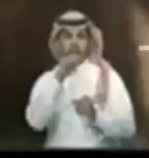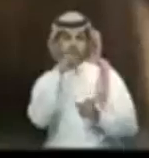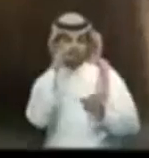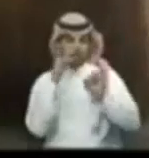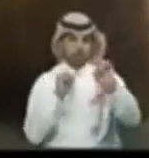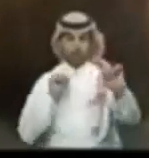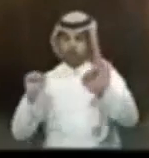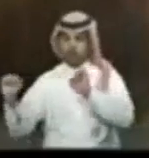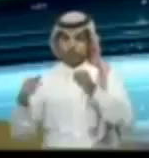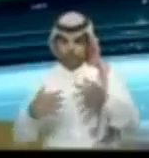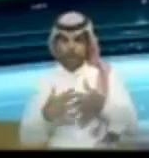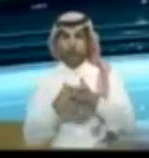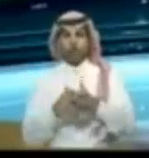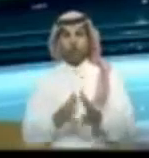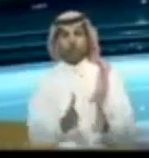شعائرها وتقاليدها.